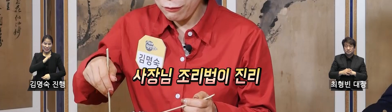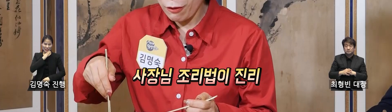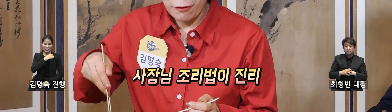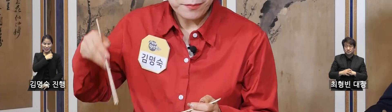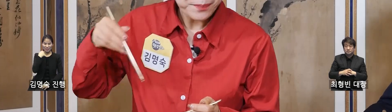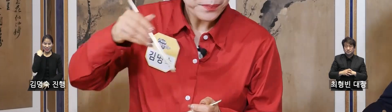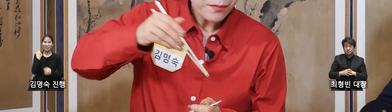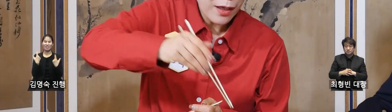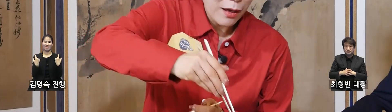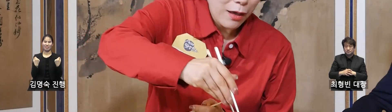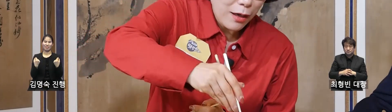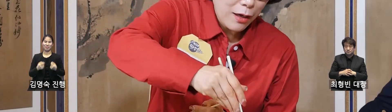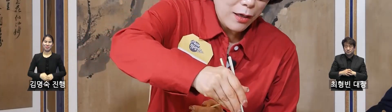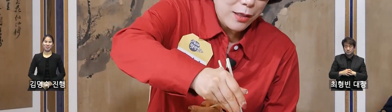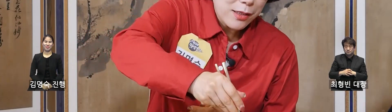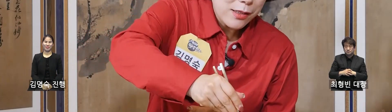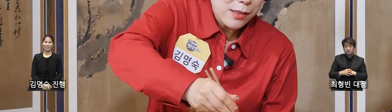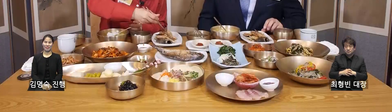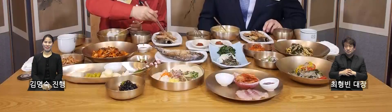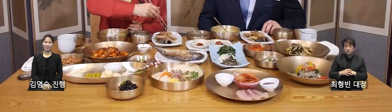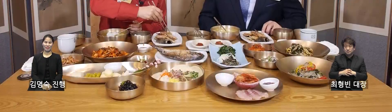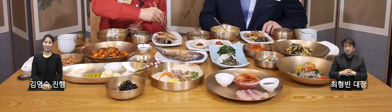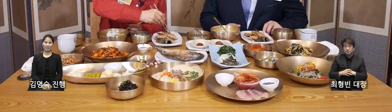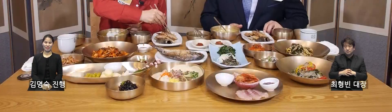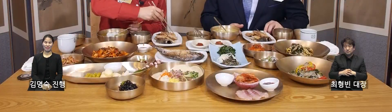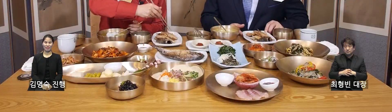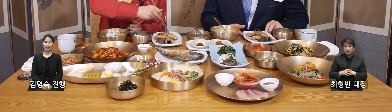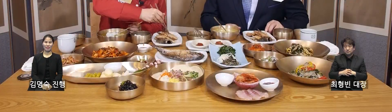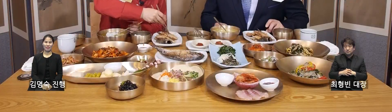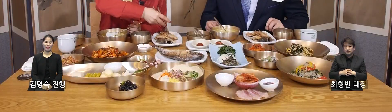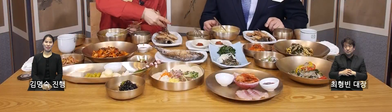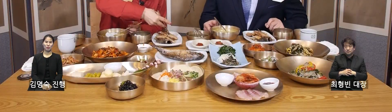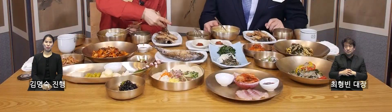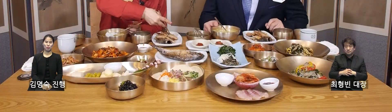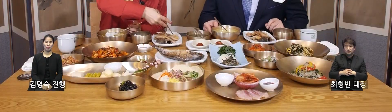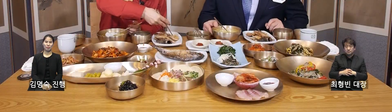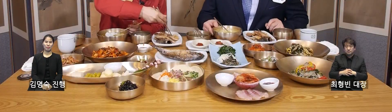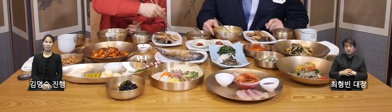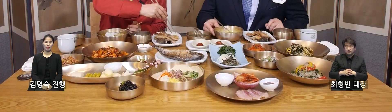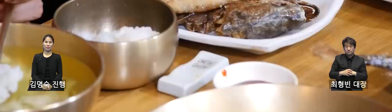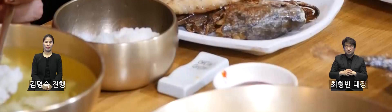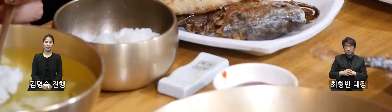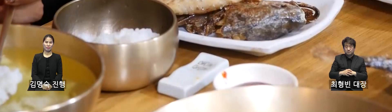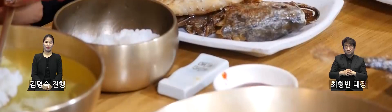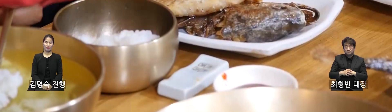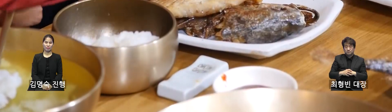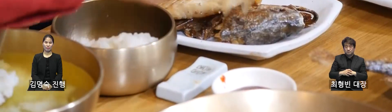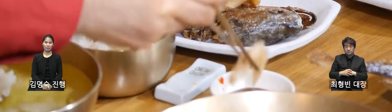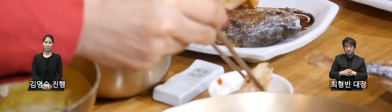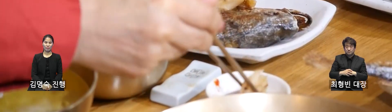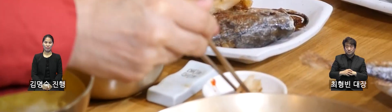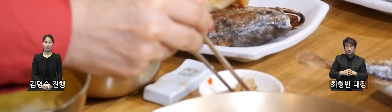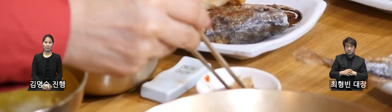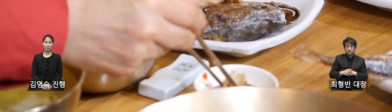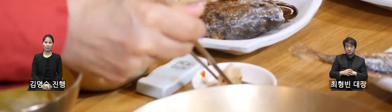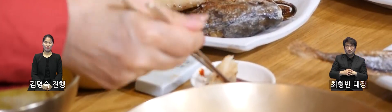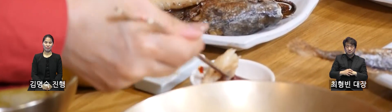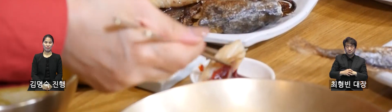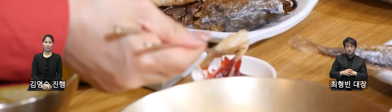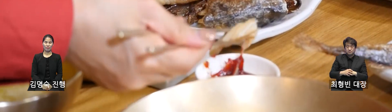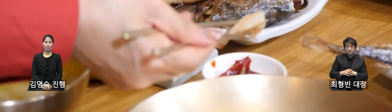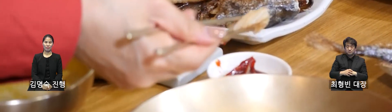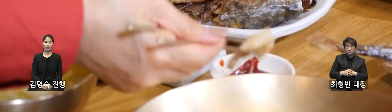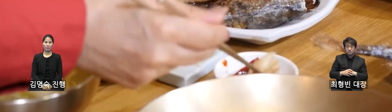멋있더라구요 4 2 크지 많고 먹고 십자